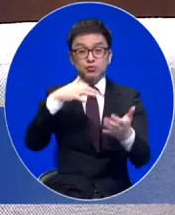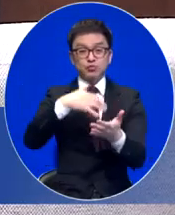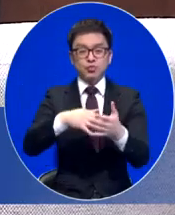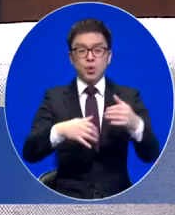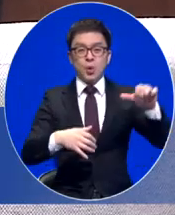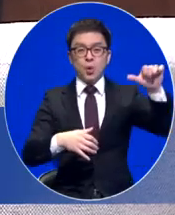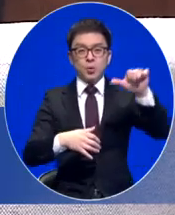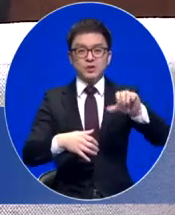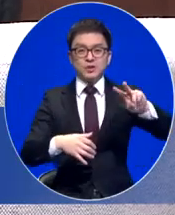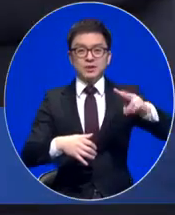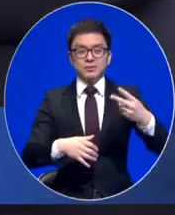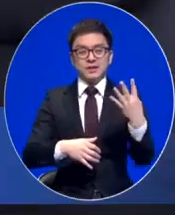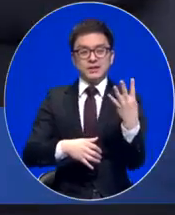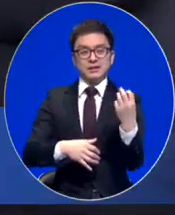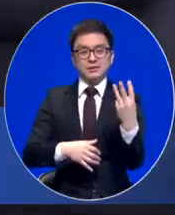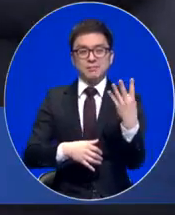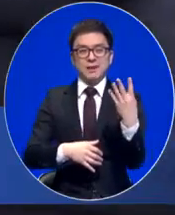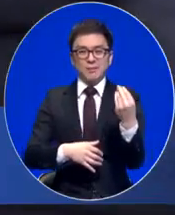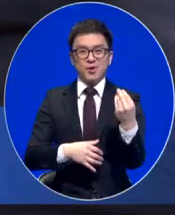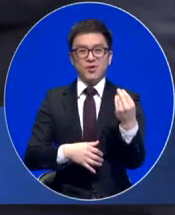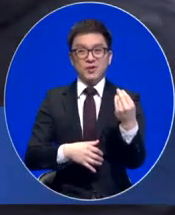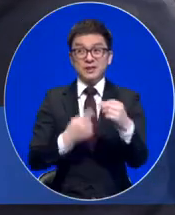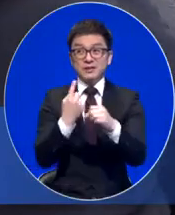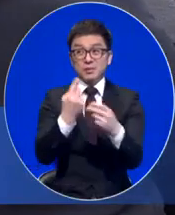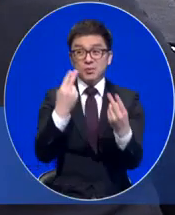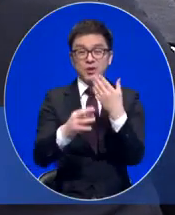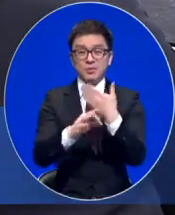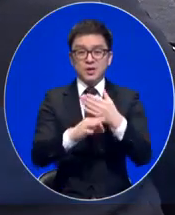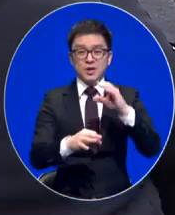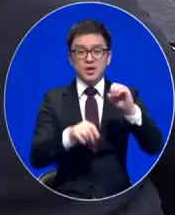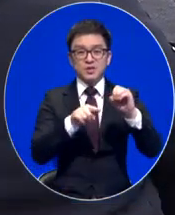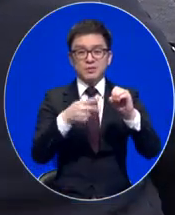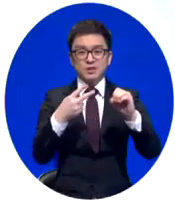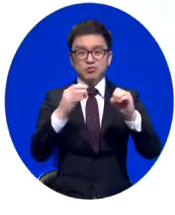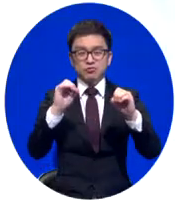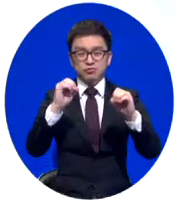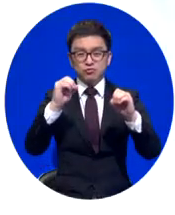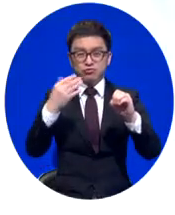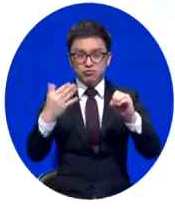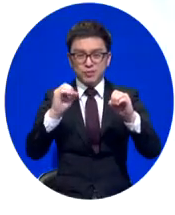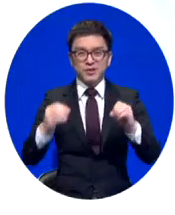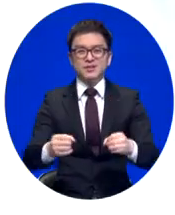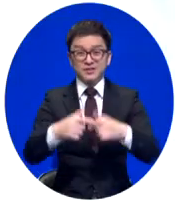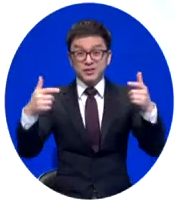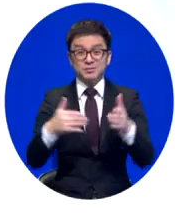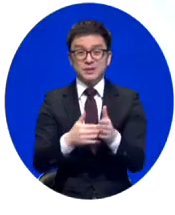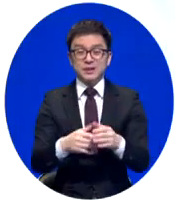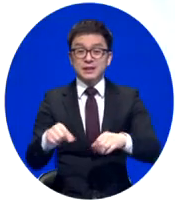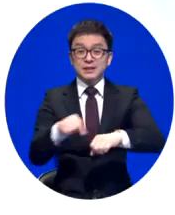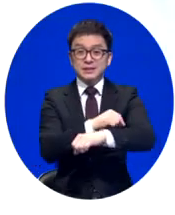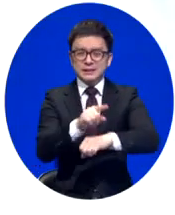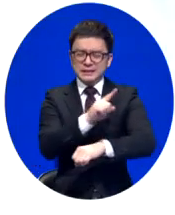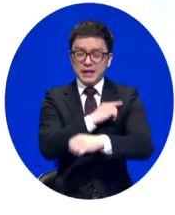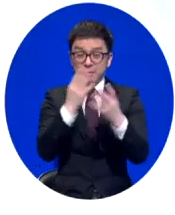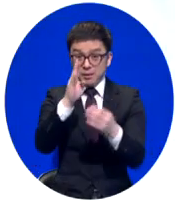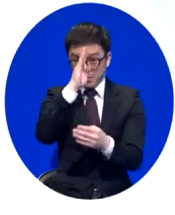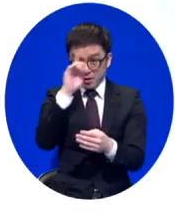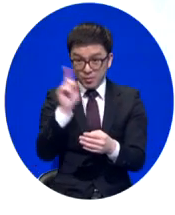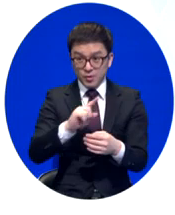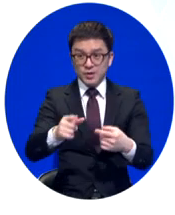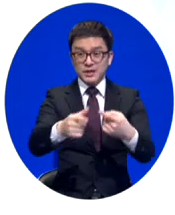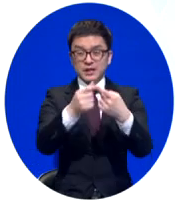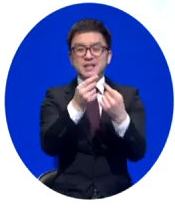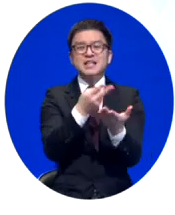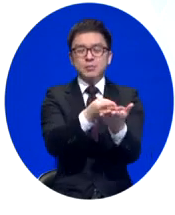5243 만 명으로 전년 대비 0.29% 증가했습니다 가장 많이 발생한 질병을 보면 이번에